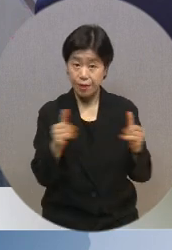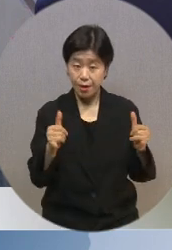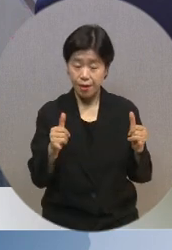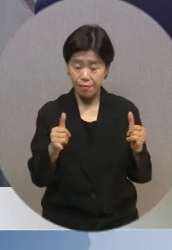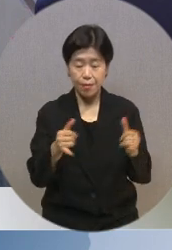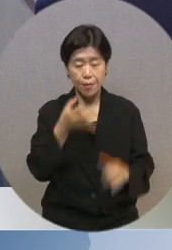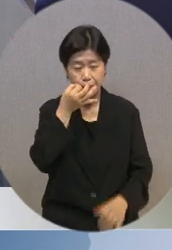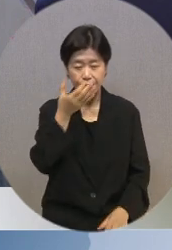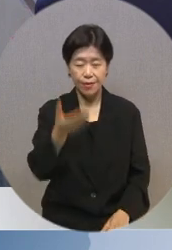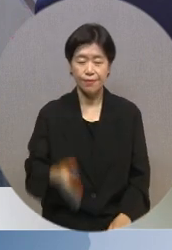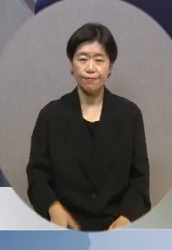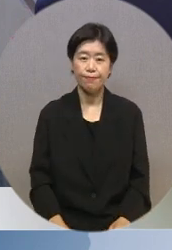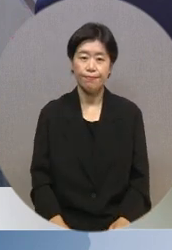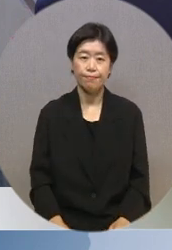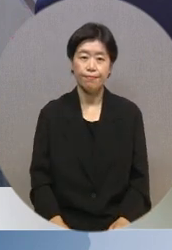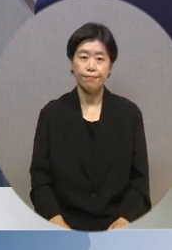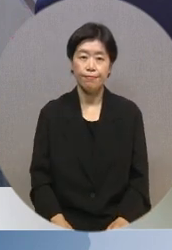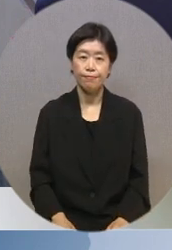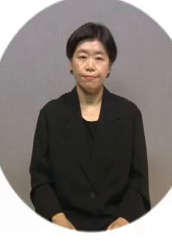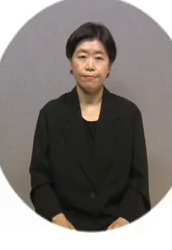박태진 기자가 만나봤습니다.